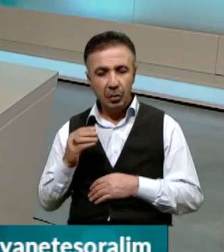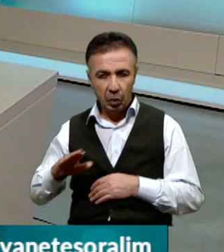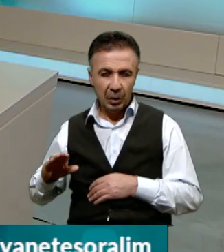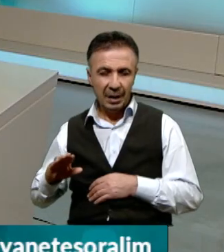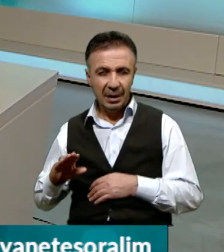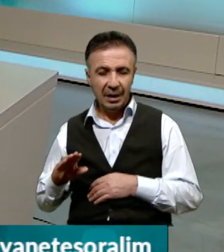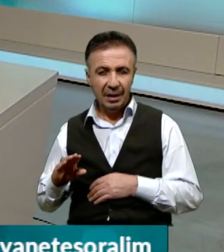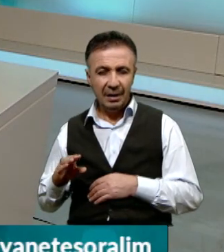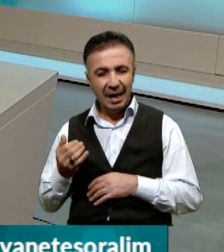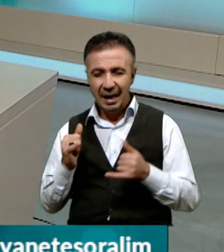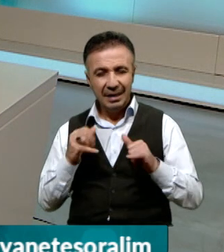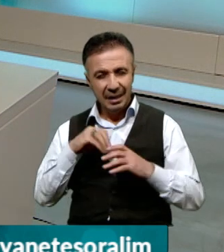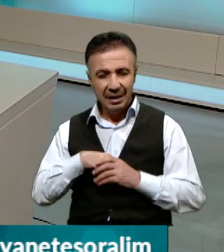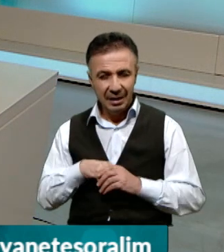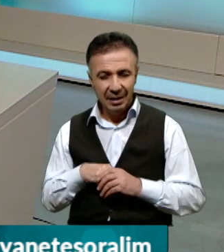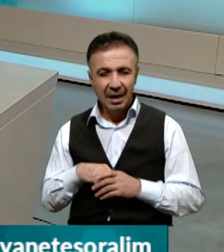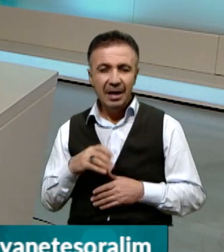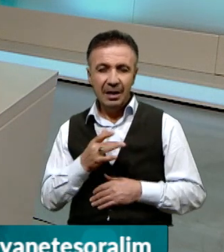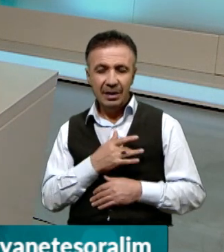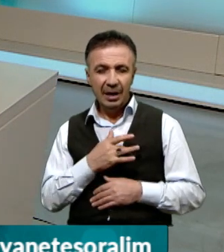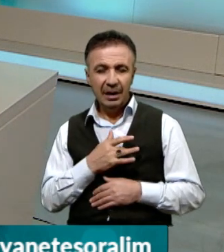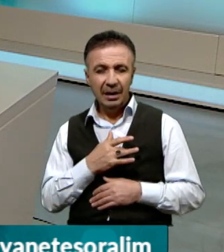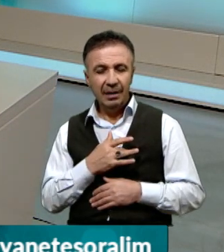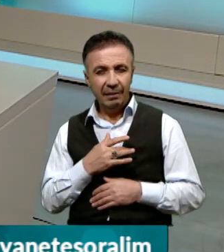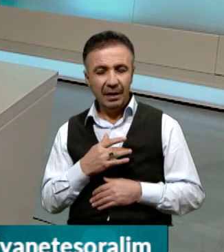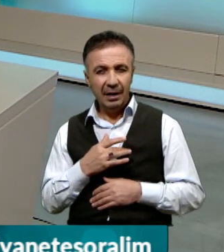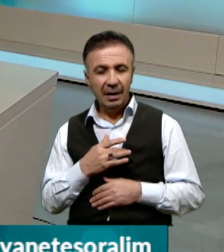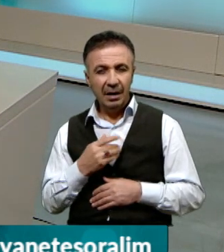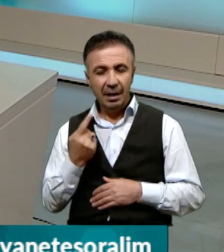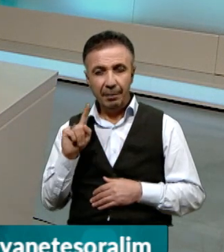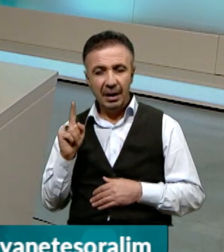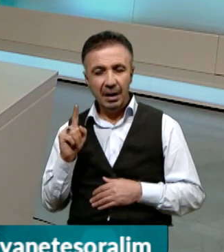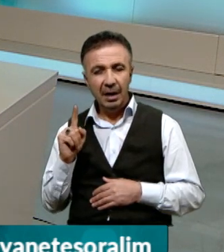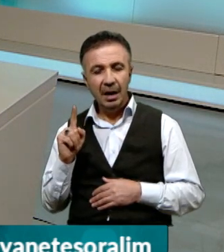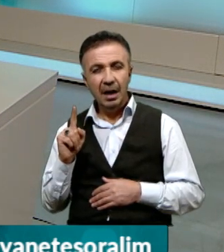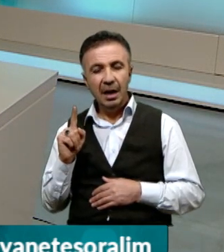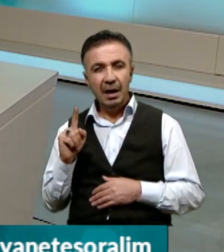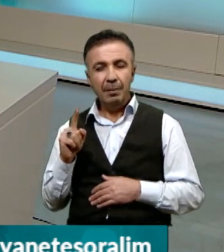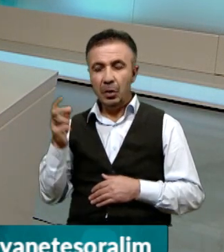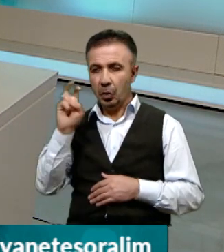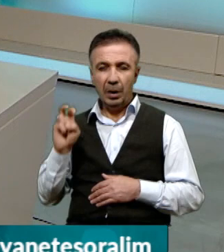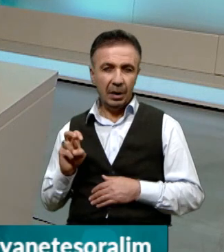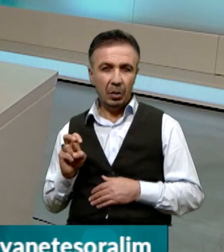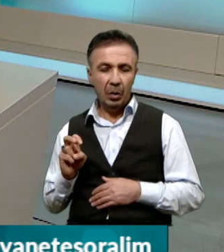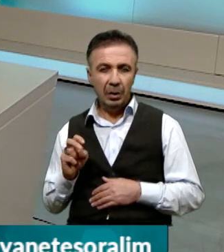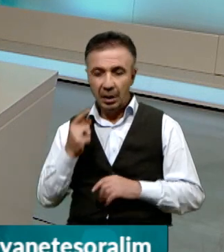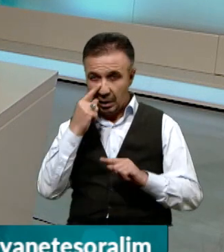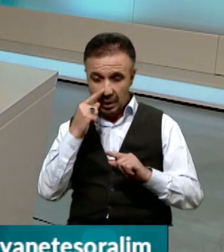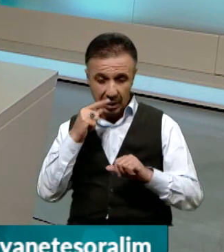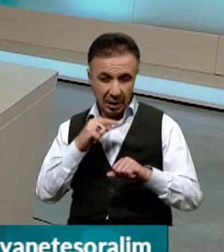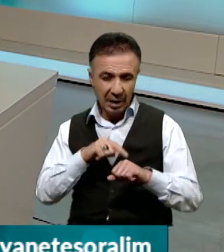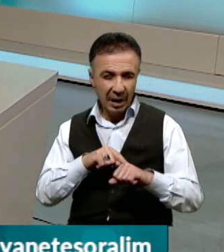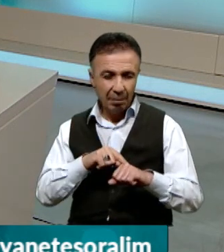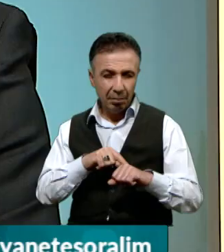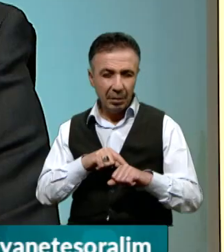canlı varlıkların biblolarda dahil olmak üzere tazim ve tapılmak onları kutsamak gibi bir amaç, bir inanç